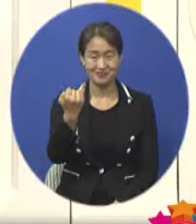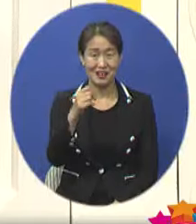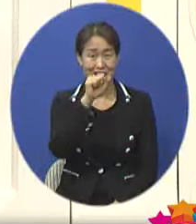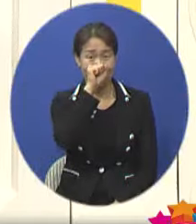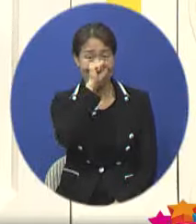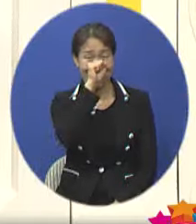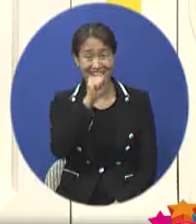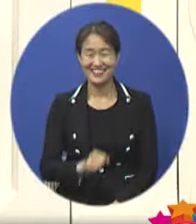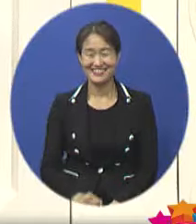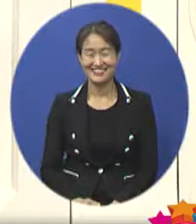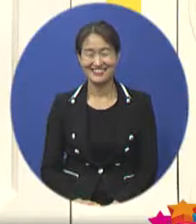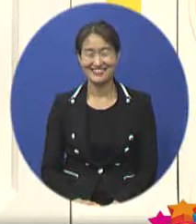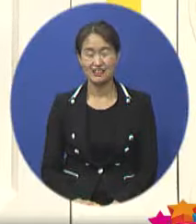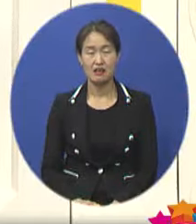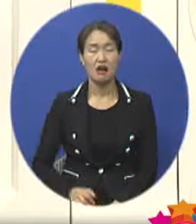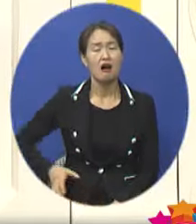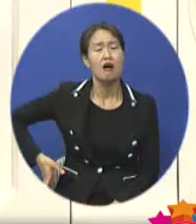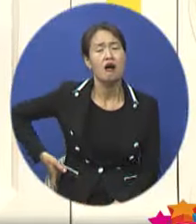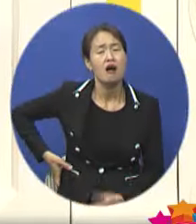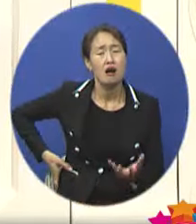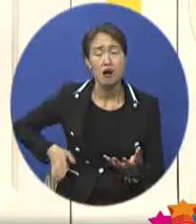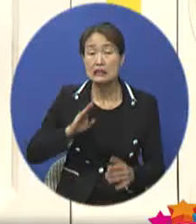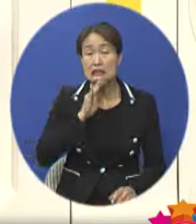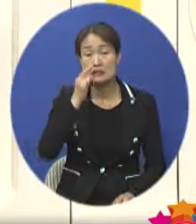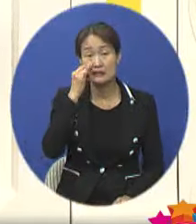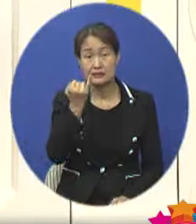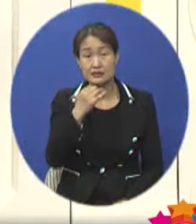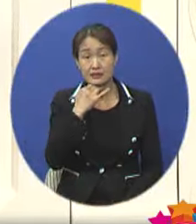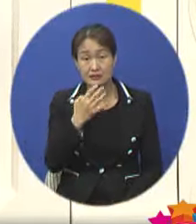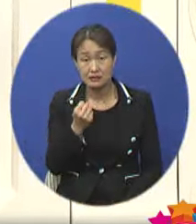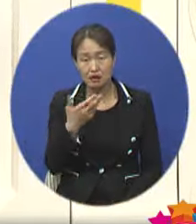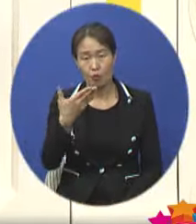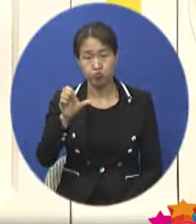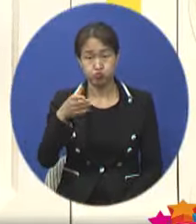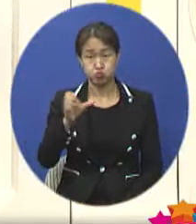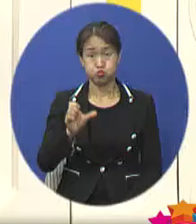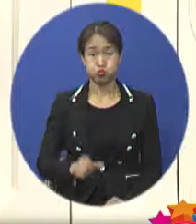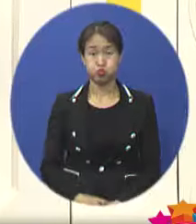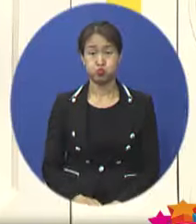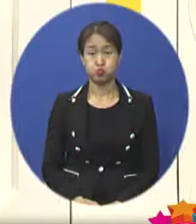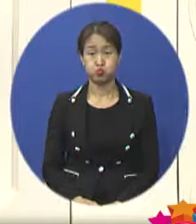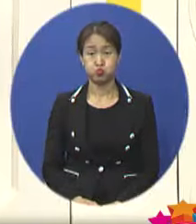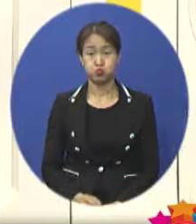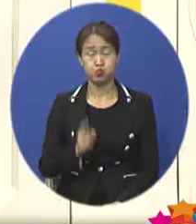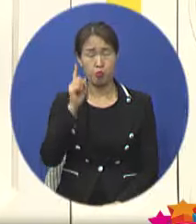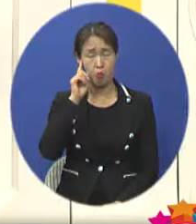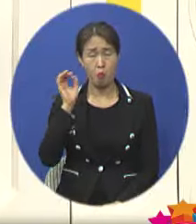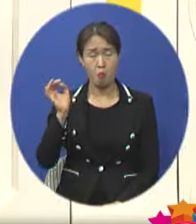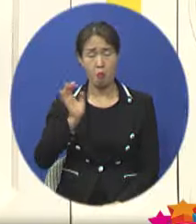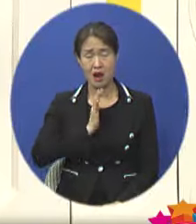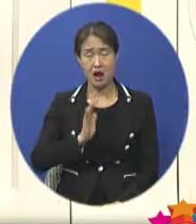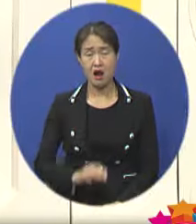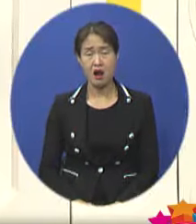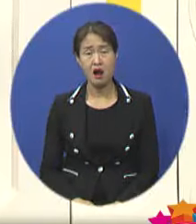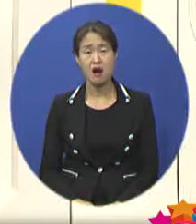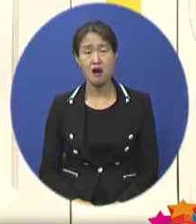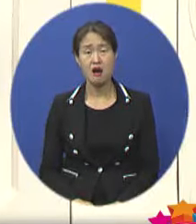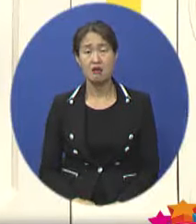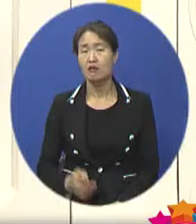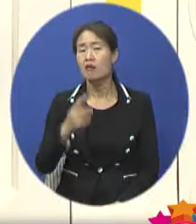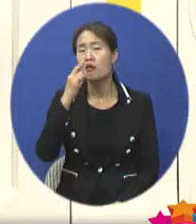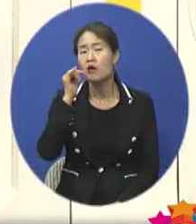굉장히 다행입니다. 허리가 네. 연세가 어떻게 되세요? 이제 95인데요. 95세. 95살이신데요. 예. 네.